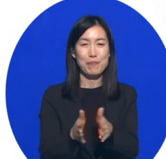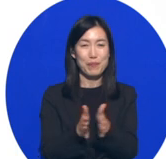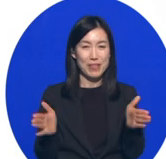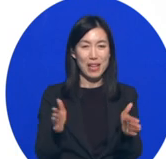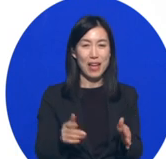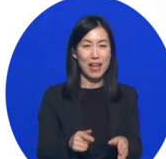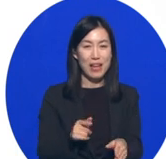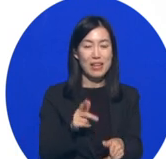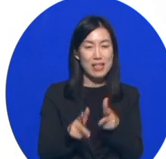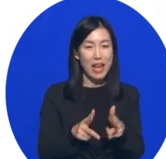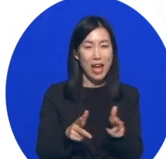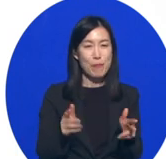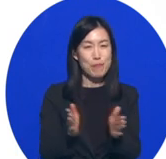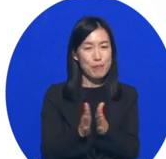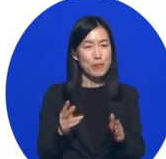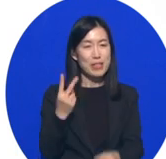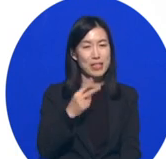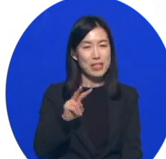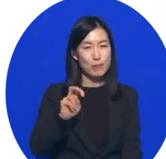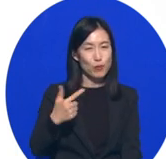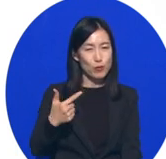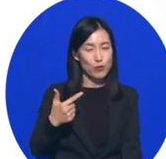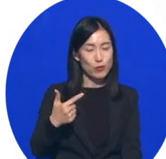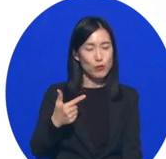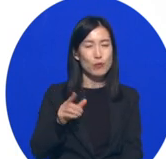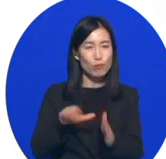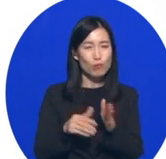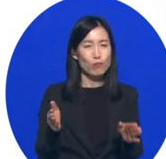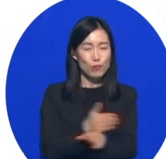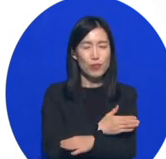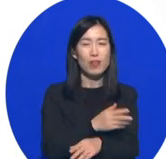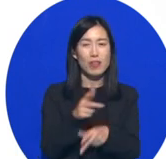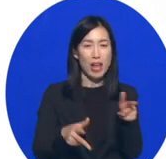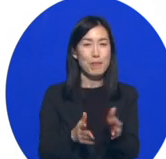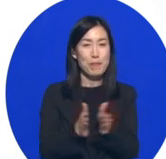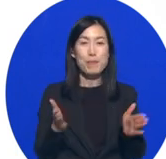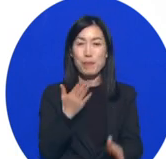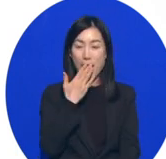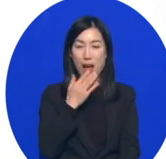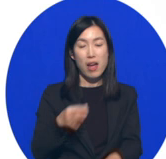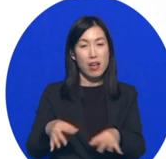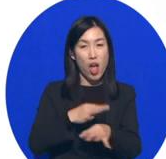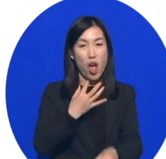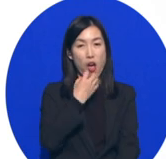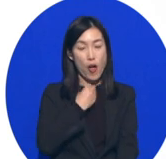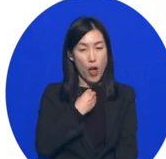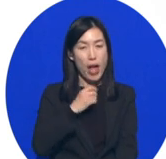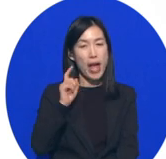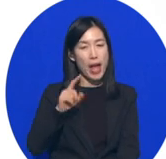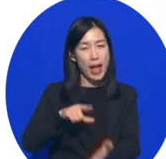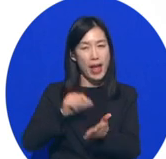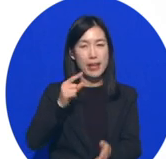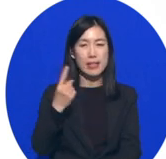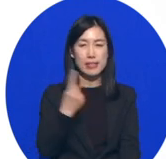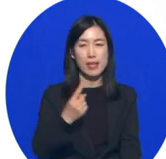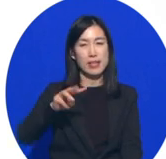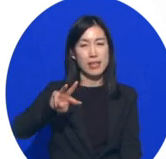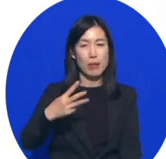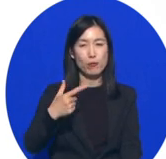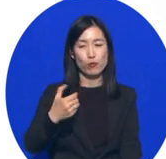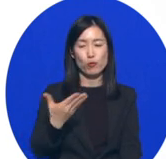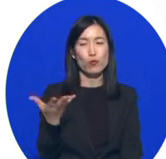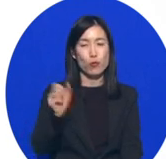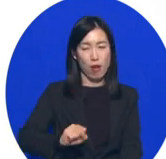오는 2026년 초과될 전망입니다 사업 운영에 따른 경제 유발 효과는 139억원